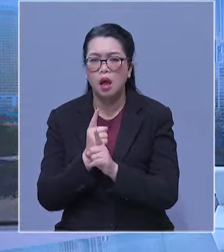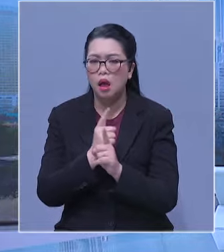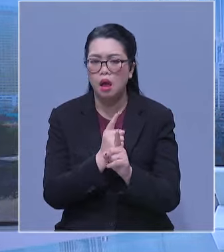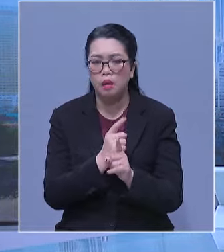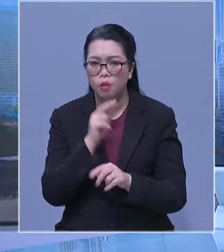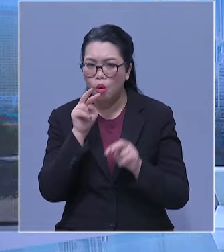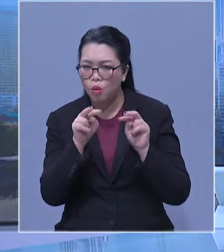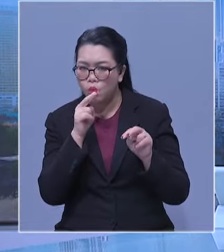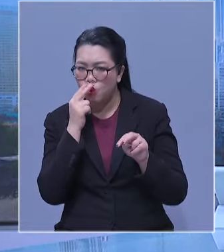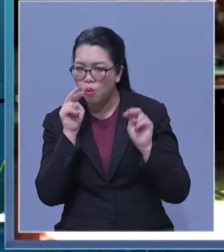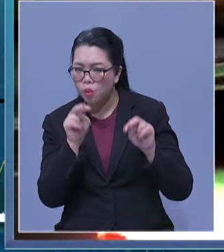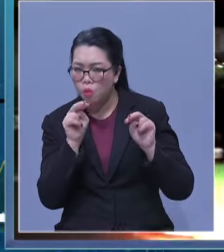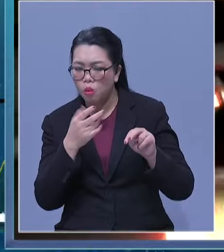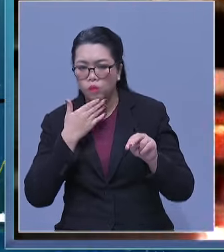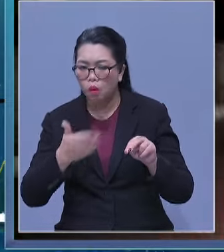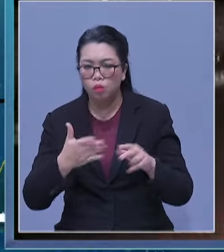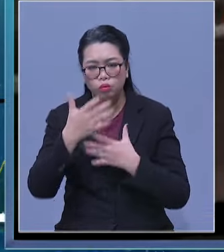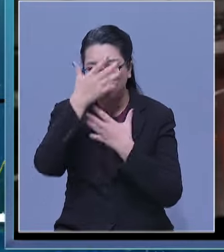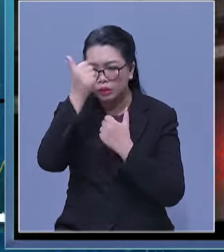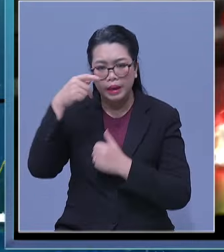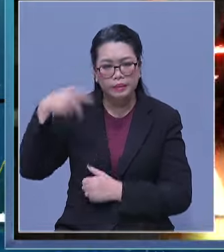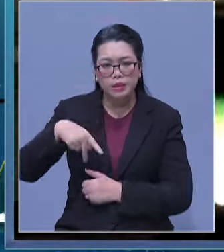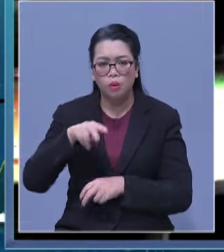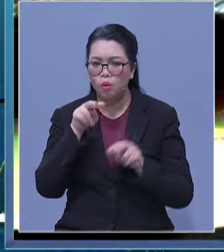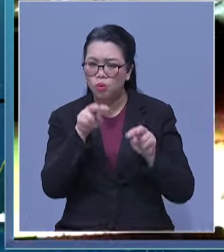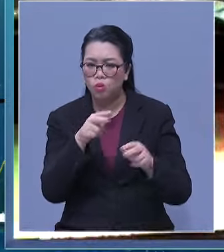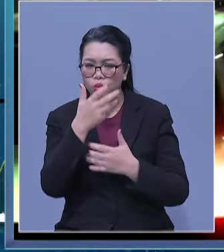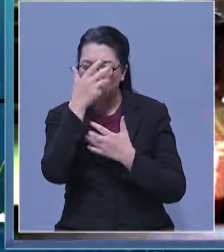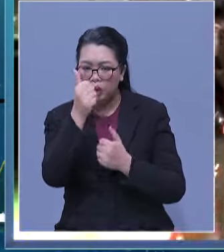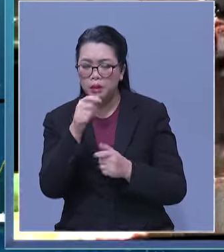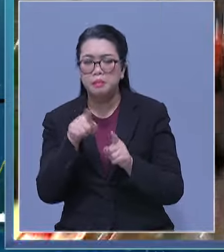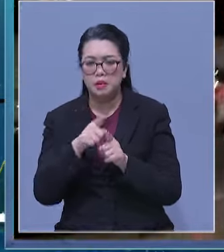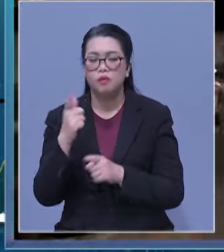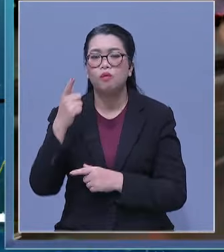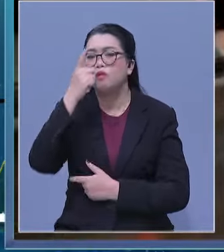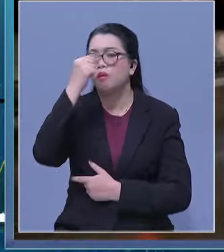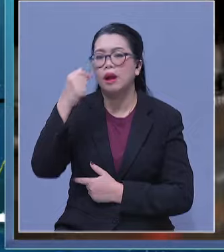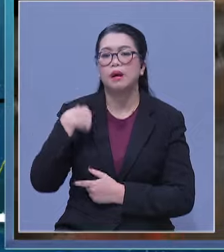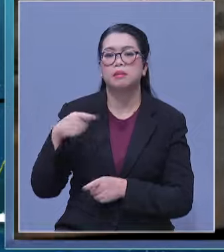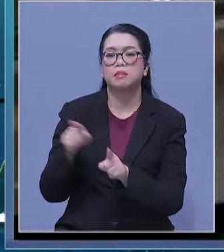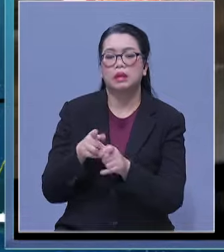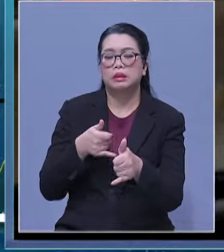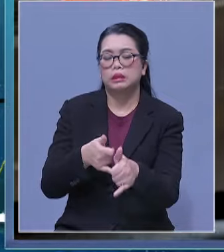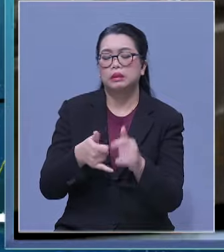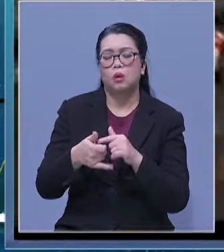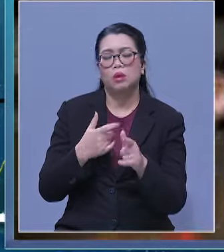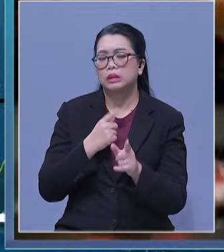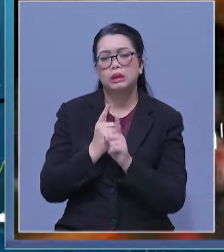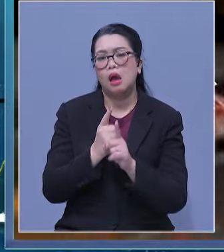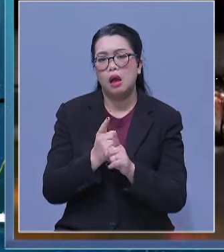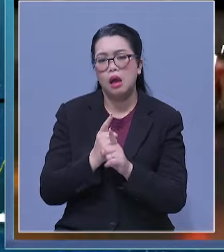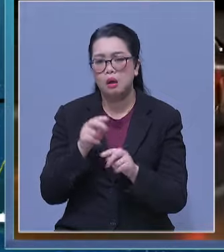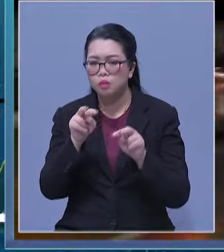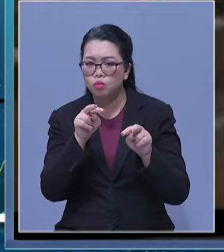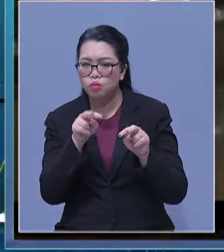อยส่องคอยจ้องคือสนใจเราเป็นพิเศษนะคะจะมีในหนังฝรั่งเยอะแยะคุณผู้ชมที่เขาเรียกว่าสตอกเกอร์อ่ะ คือ คอยตามคอย